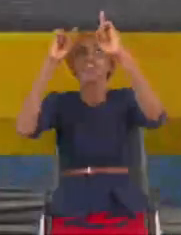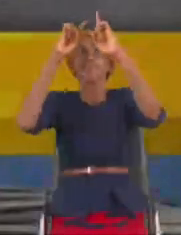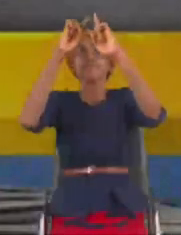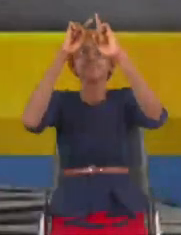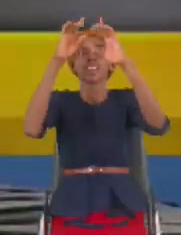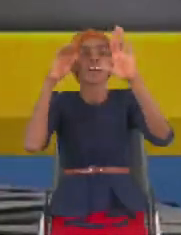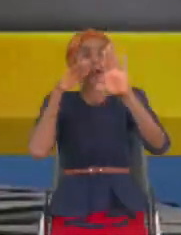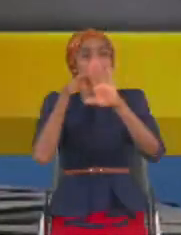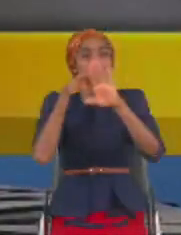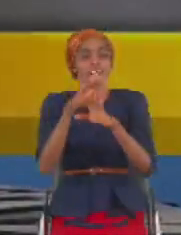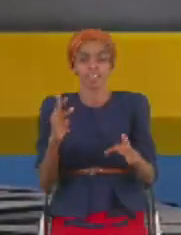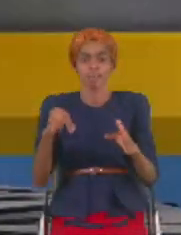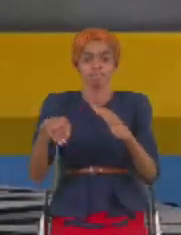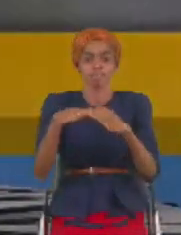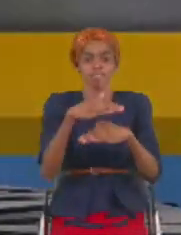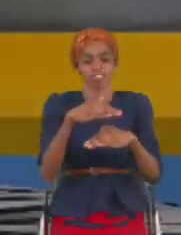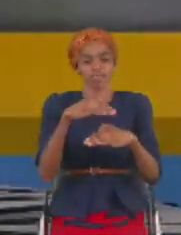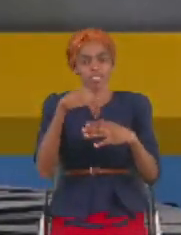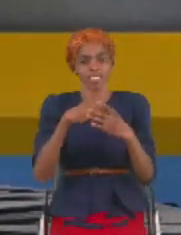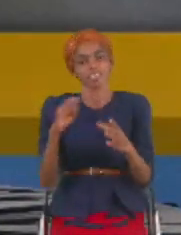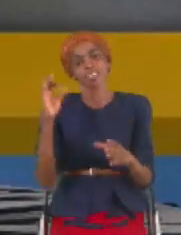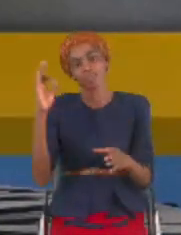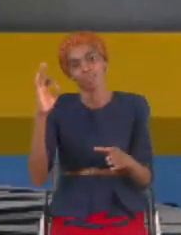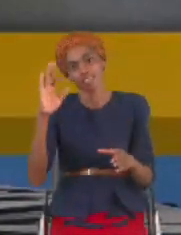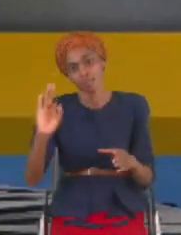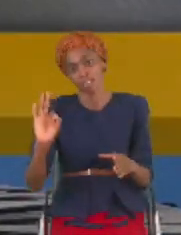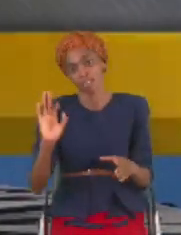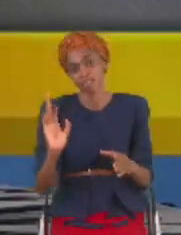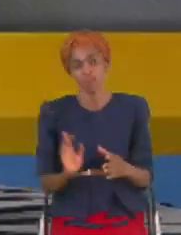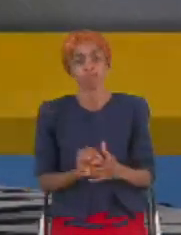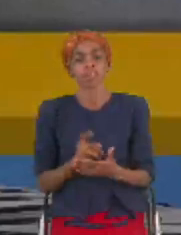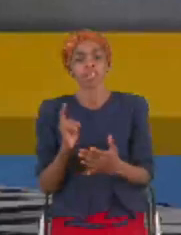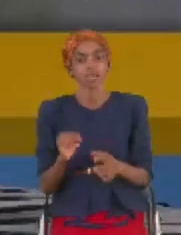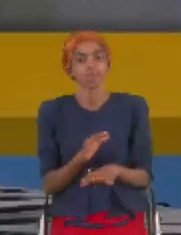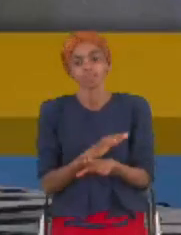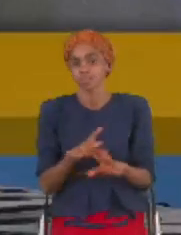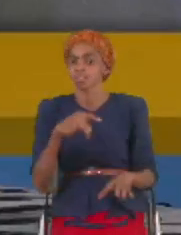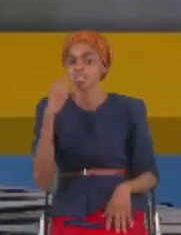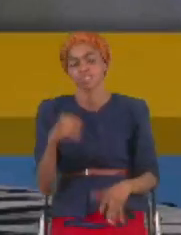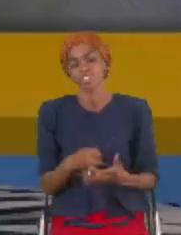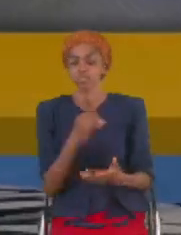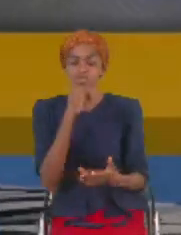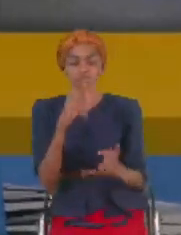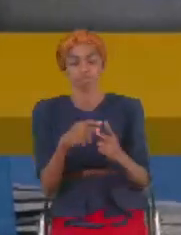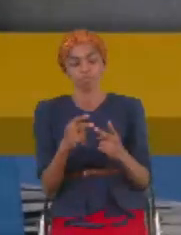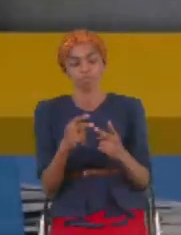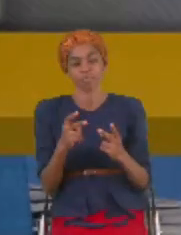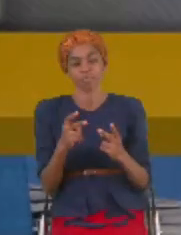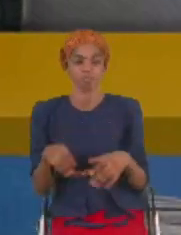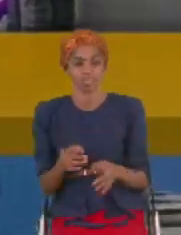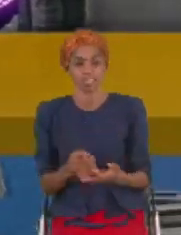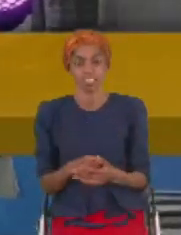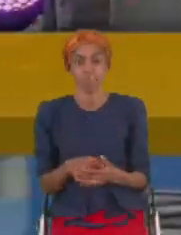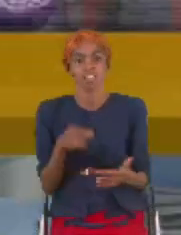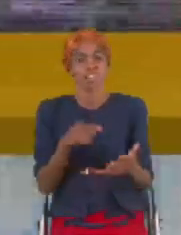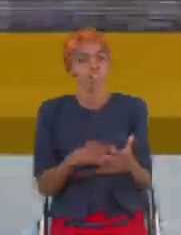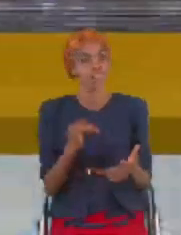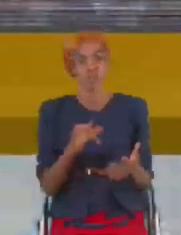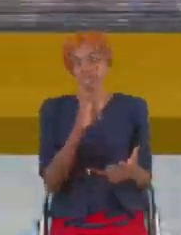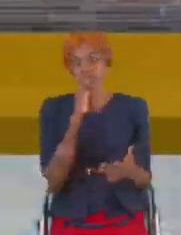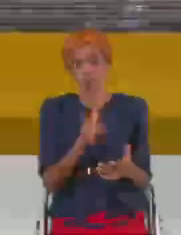ça c'est la marque seul qui dit ça ce n'est pas très important ça ne me donnera